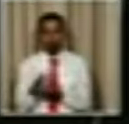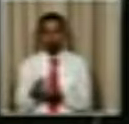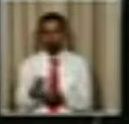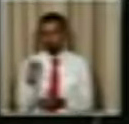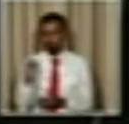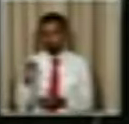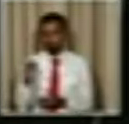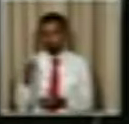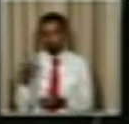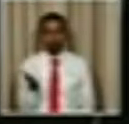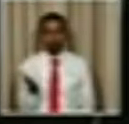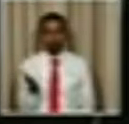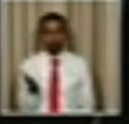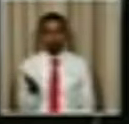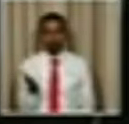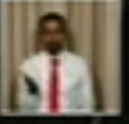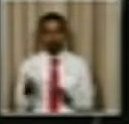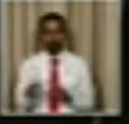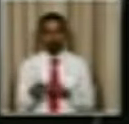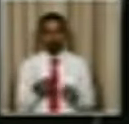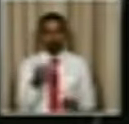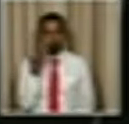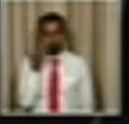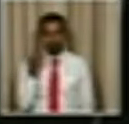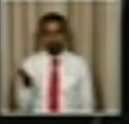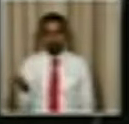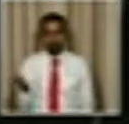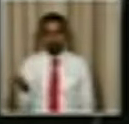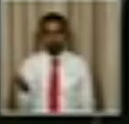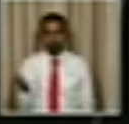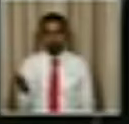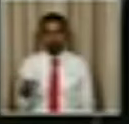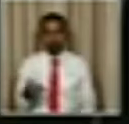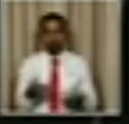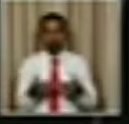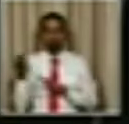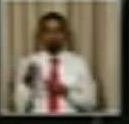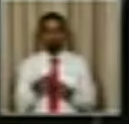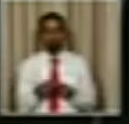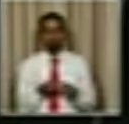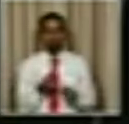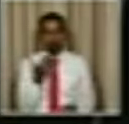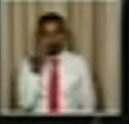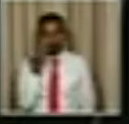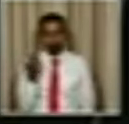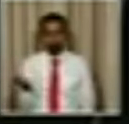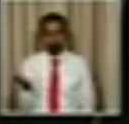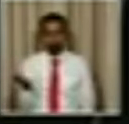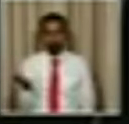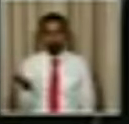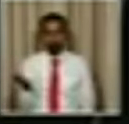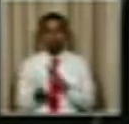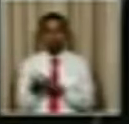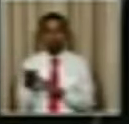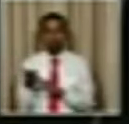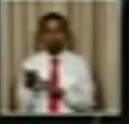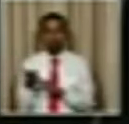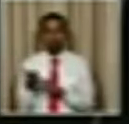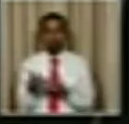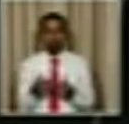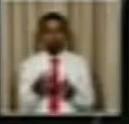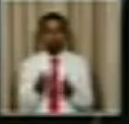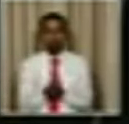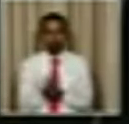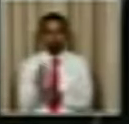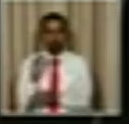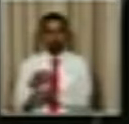වැරදිකරුවෝ බවට තමයි පේන්නේ. වැරදිකරුවෝ බවට ප්‍රතිවාදී හතුරු හැටියට වෙන්නේ. එතකොට මේ ප්‍රතිවාදී හතුරව ඕන විදිහට